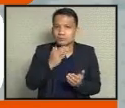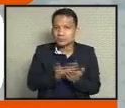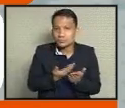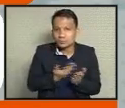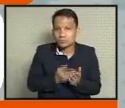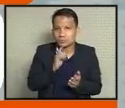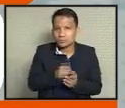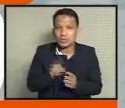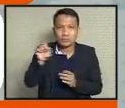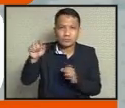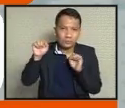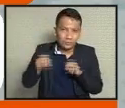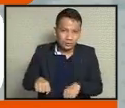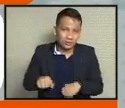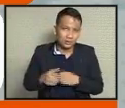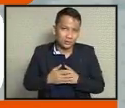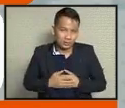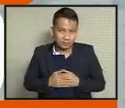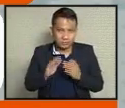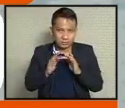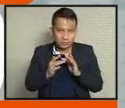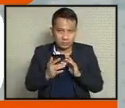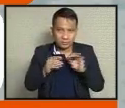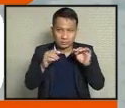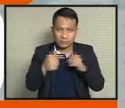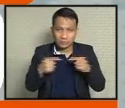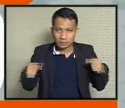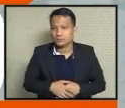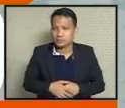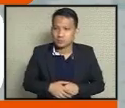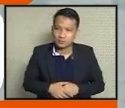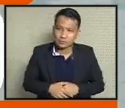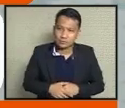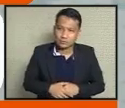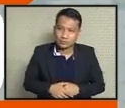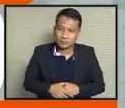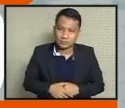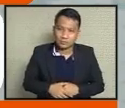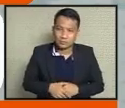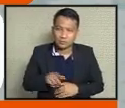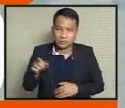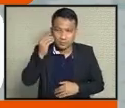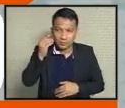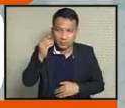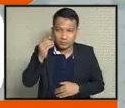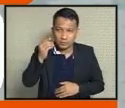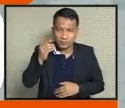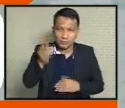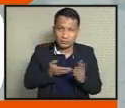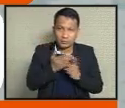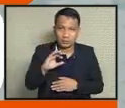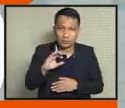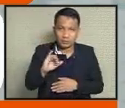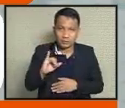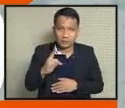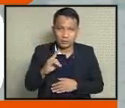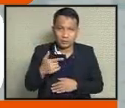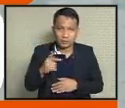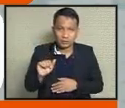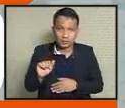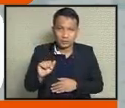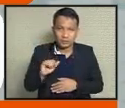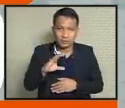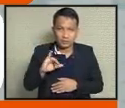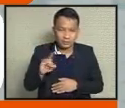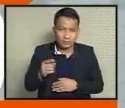at dyan po'y makukulong ka sa cyber libel, anti-cyber bullying. At saka, sir, I'll make sure through the CIDG na i-report namin